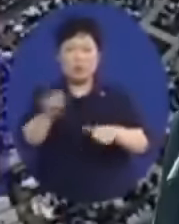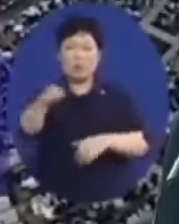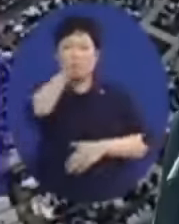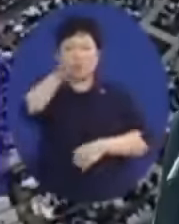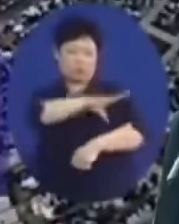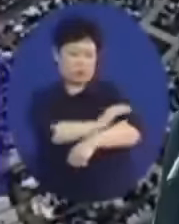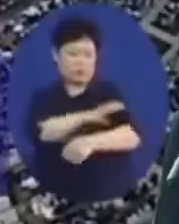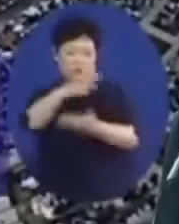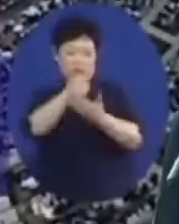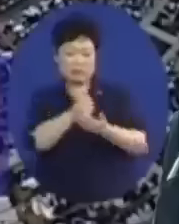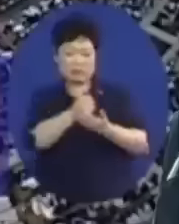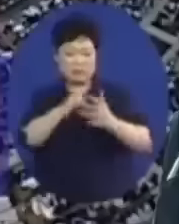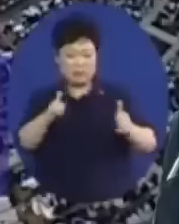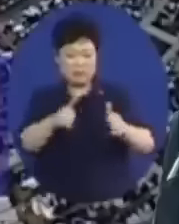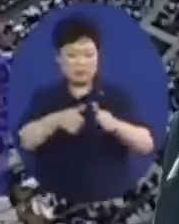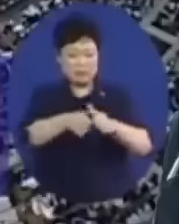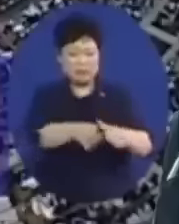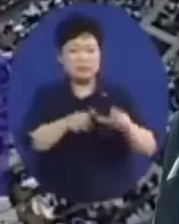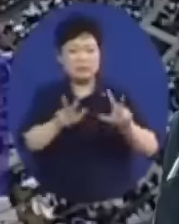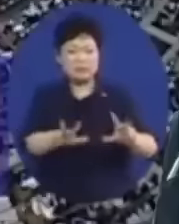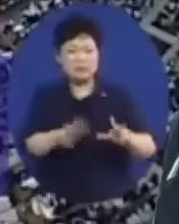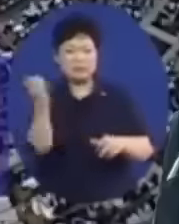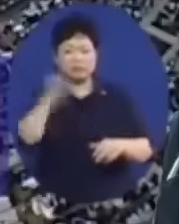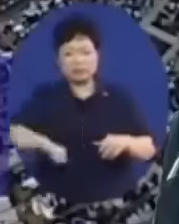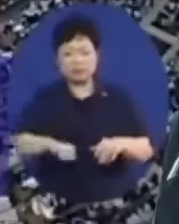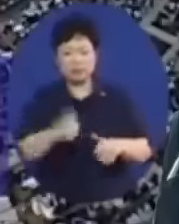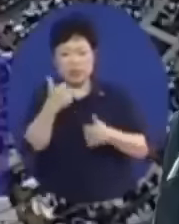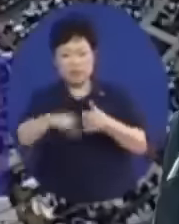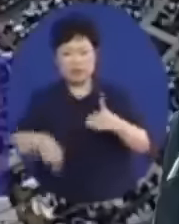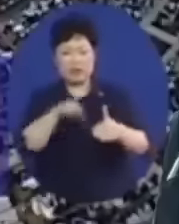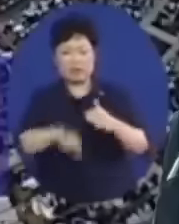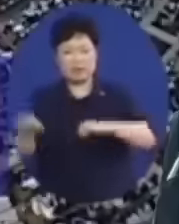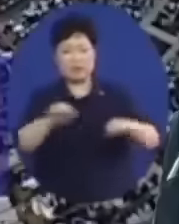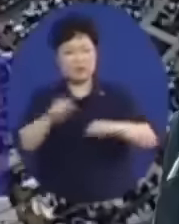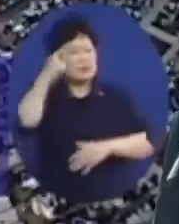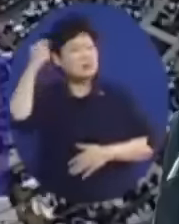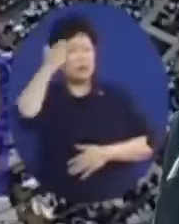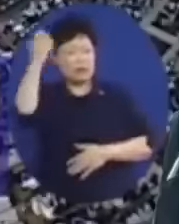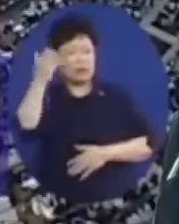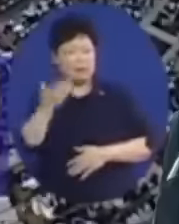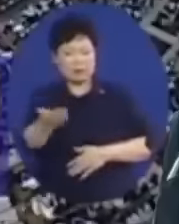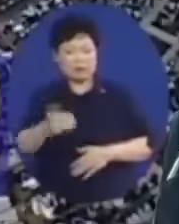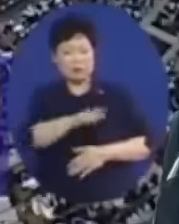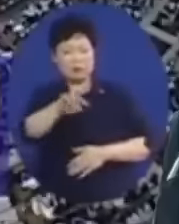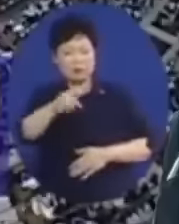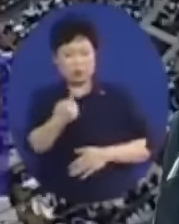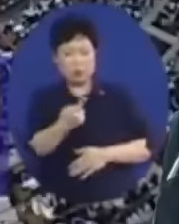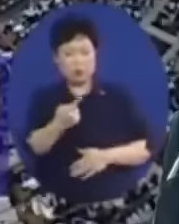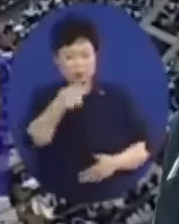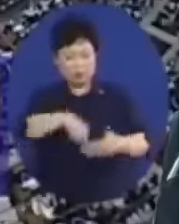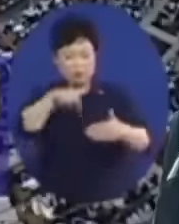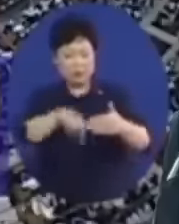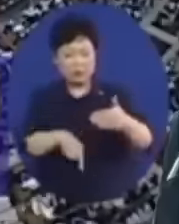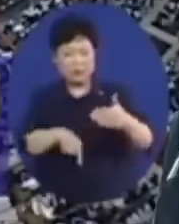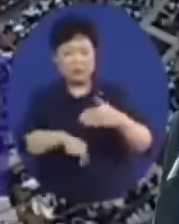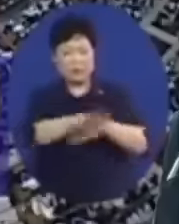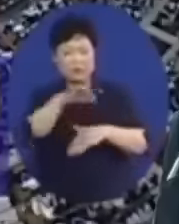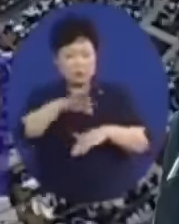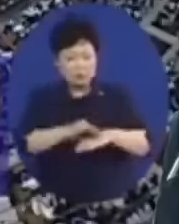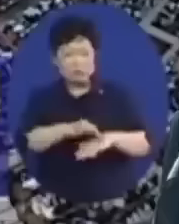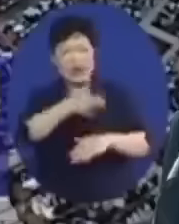공중의 권세 잡은 자를 따랐으니 곧 지금 불순종의 아들들 가운데서 역사하는 영이라. 전에는 우리도 다 그 가운데서 우리의